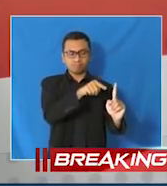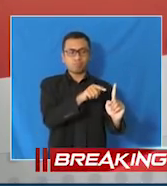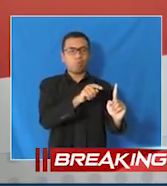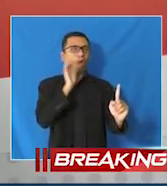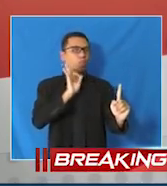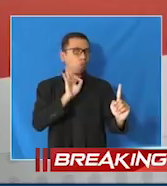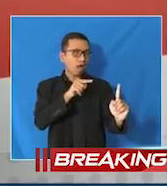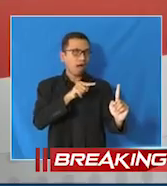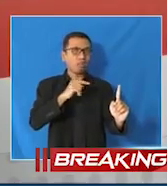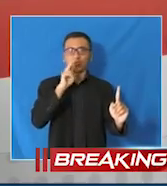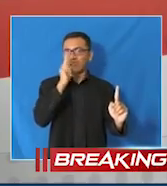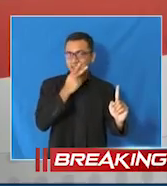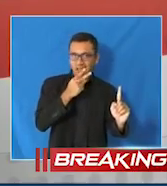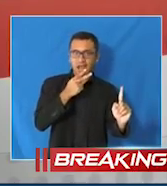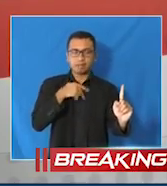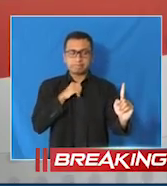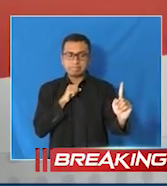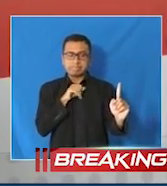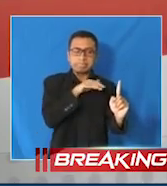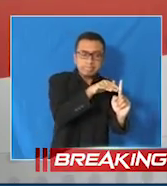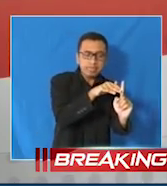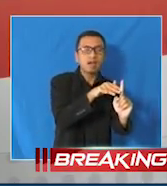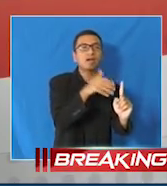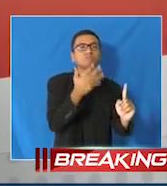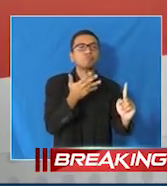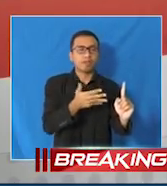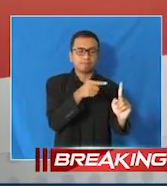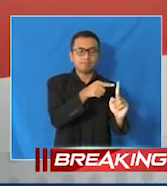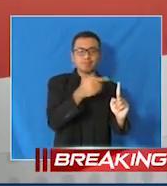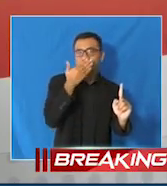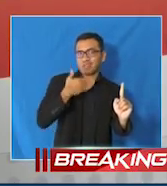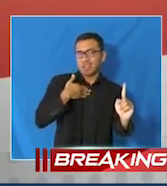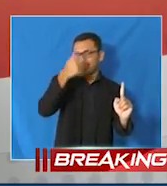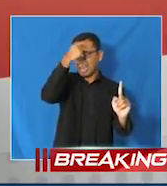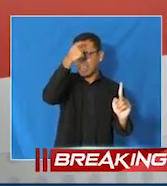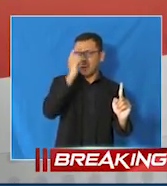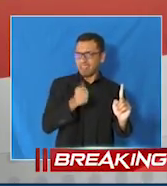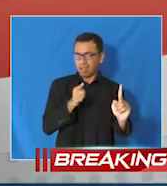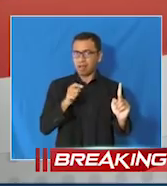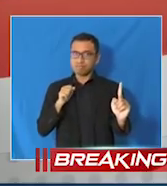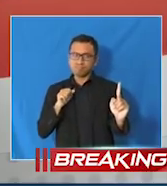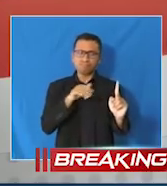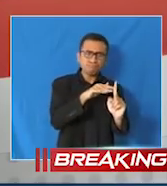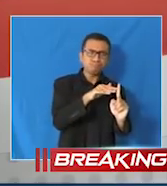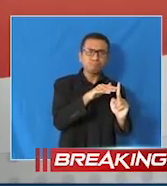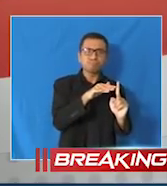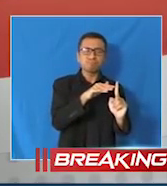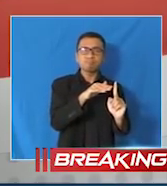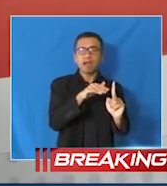kita saudara-saudara kita yang memang sejak awal sudah memiliki banyak penyakit komorbid